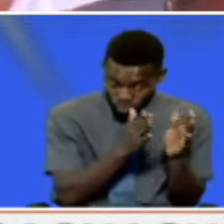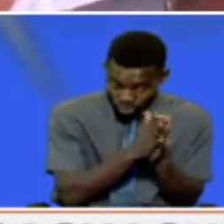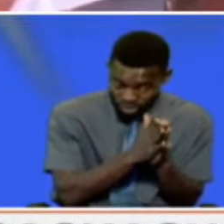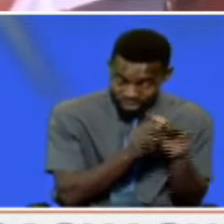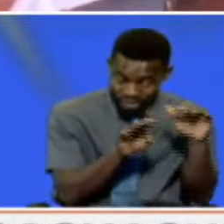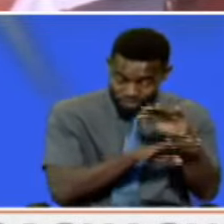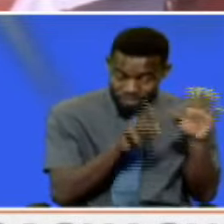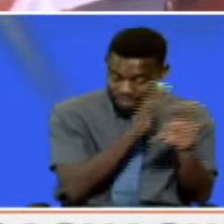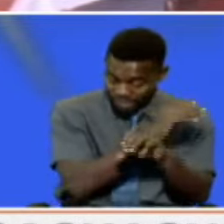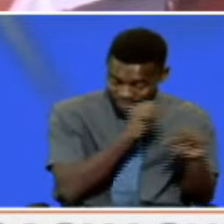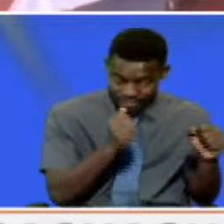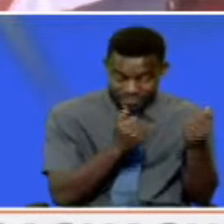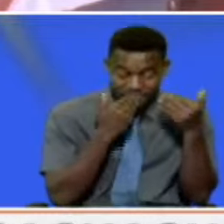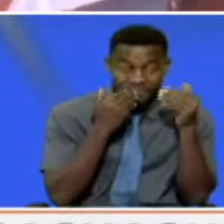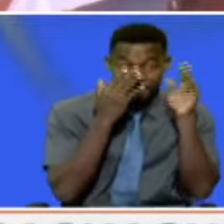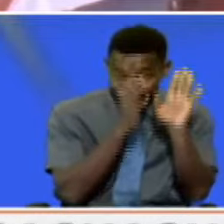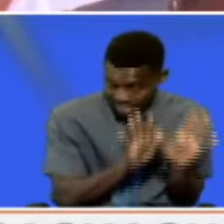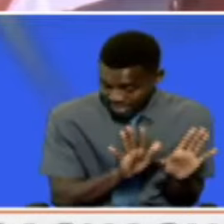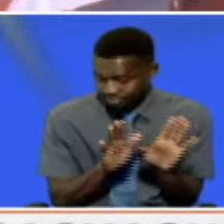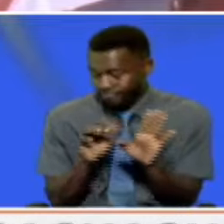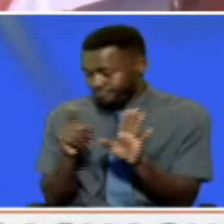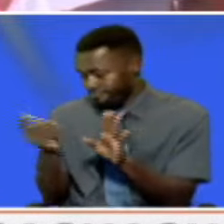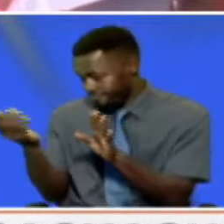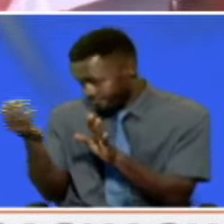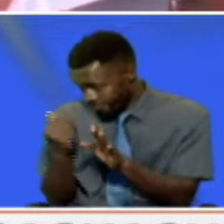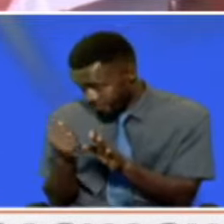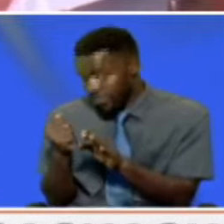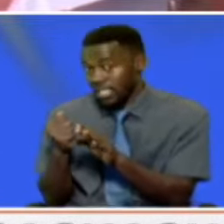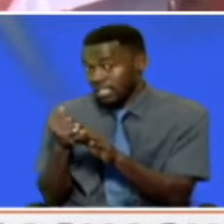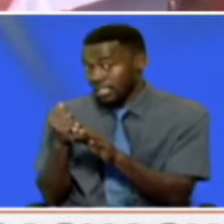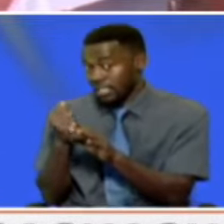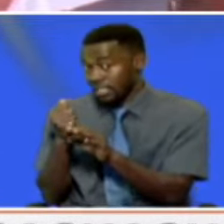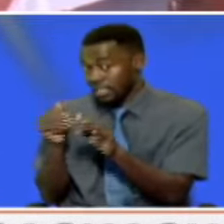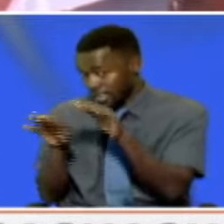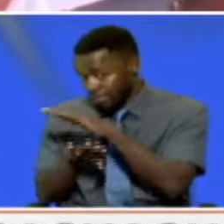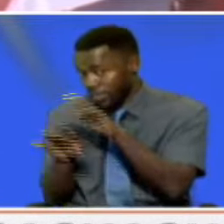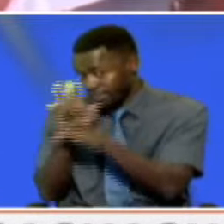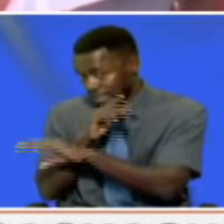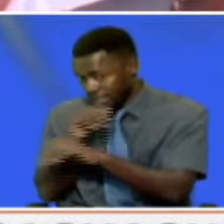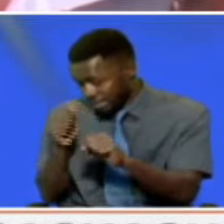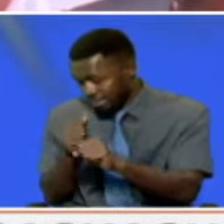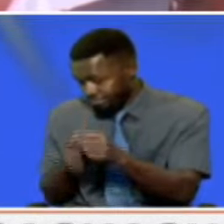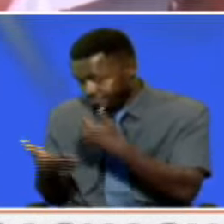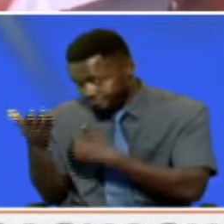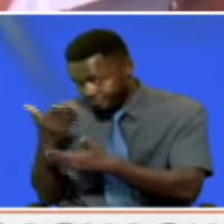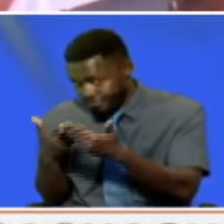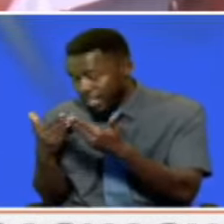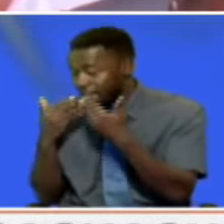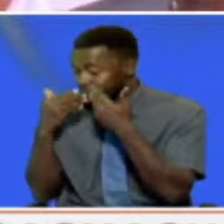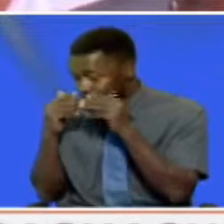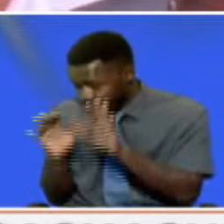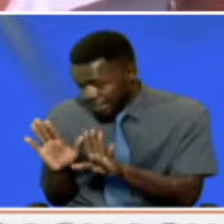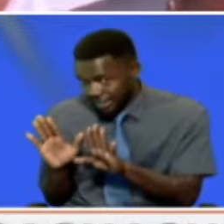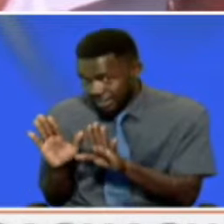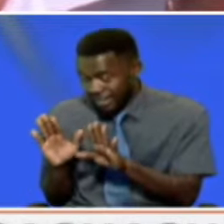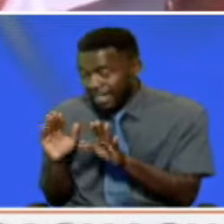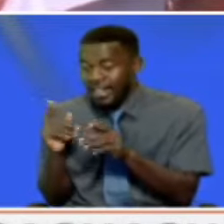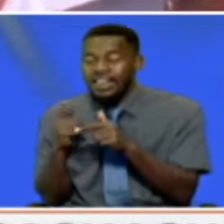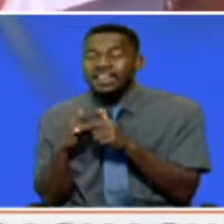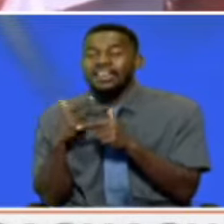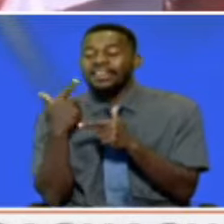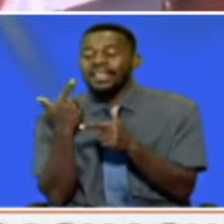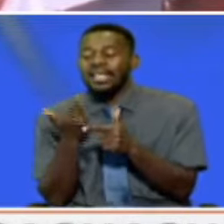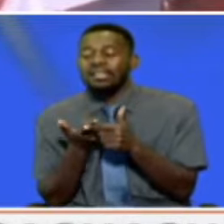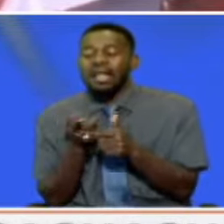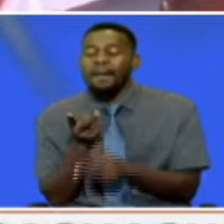Baada ya hiyo tukutane na president, tuzungumuze na yeye ili tuweze kuambia msimamo yetu ni hawa